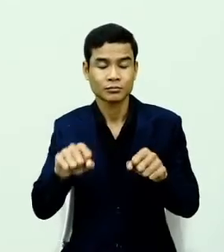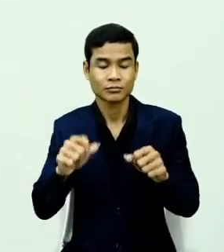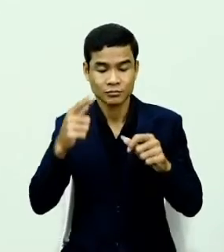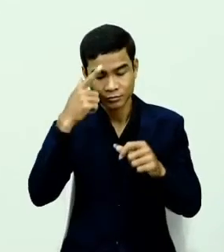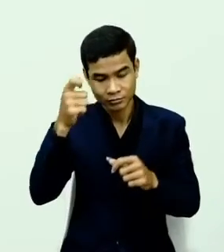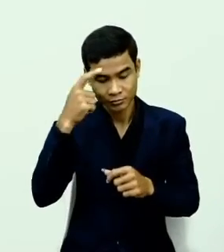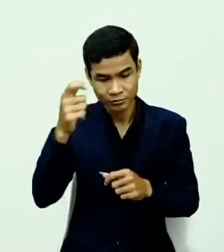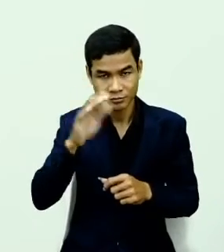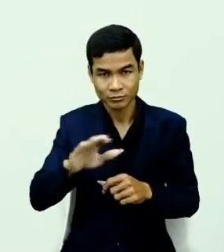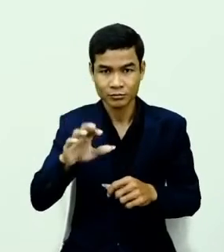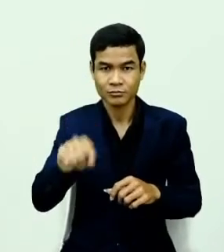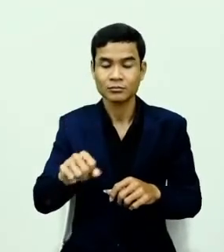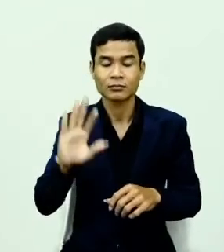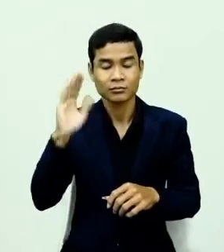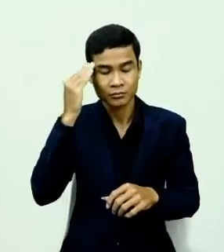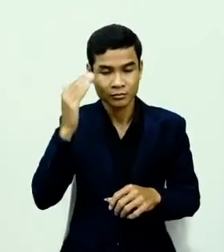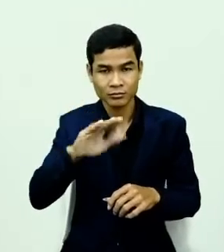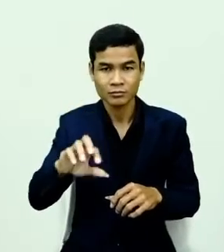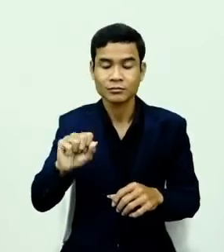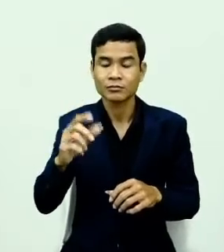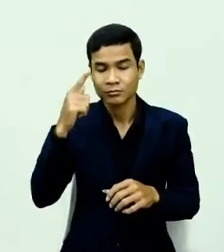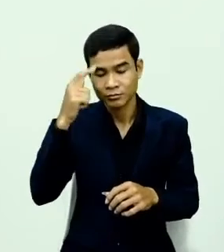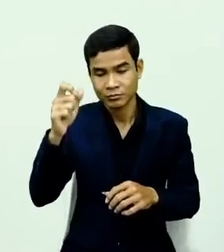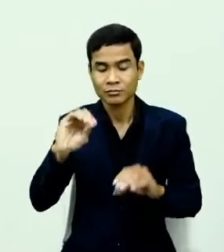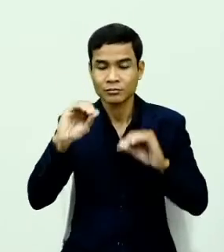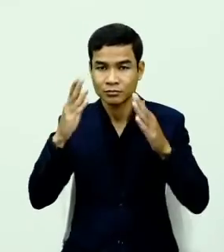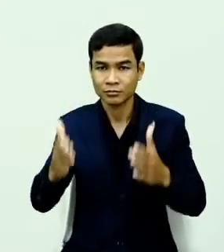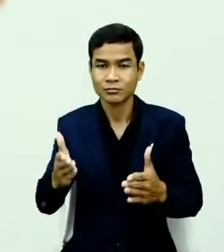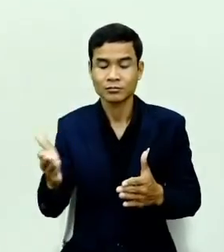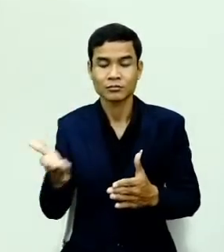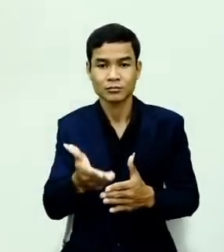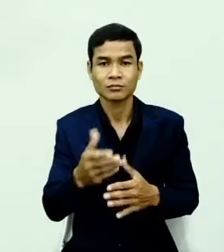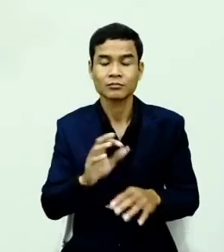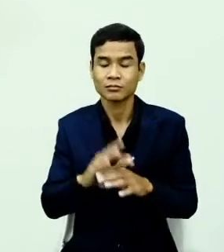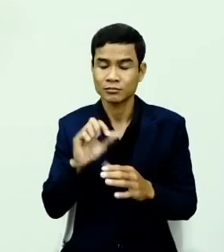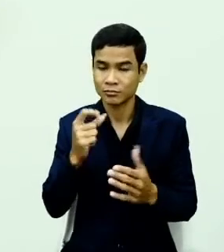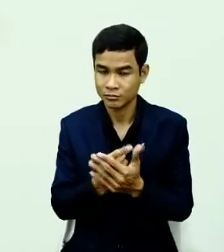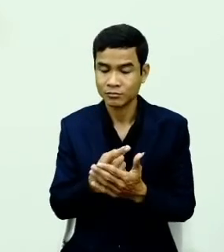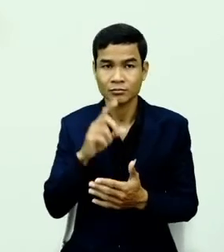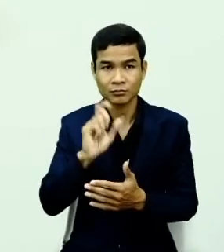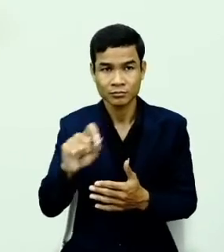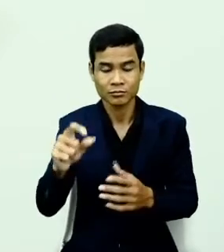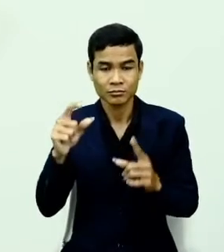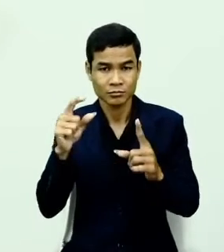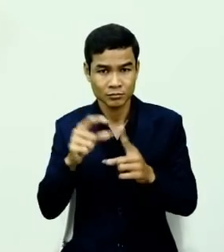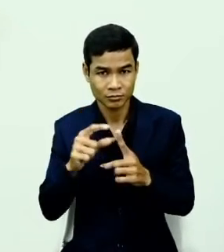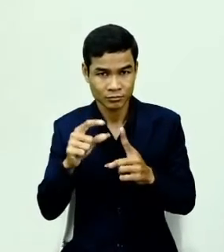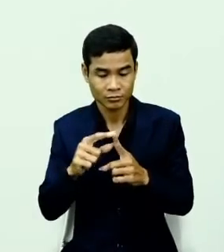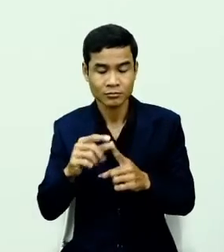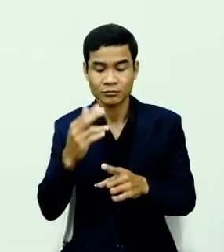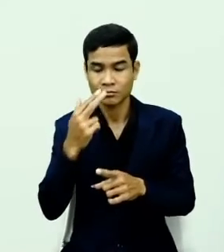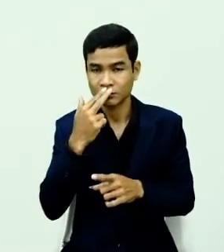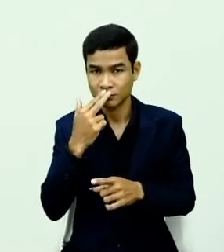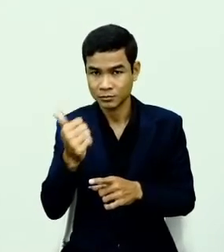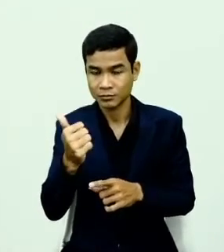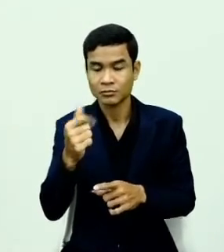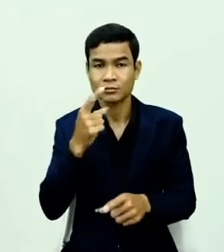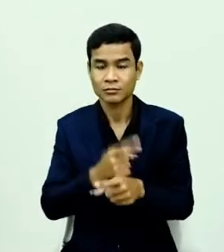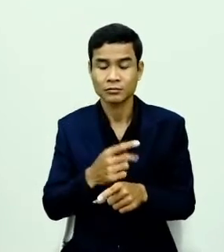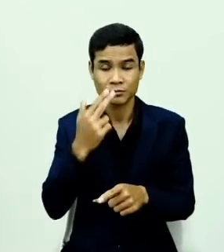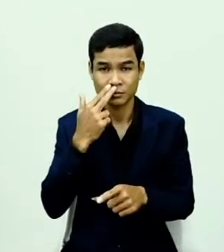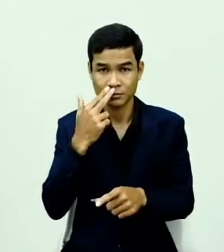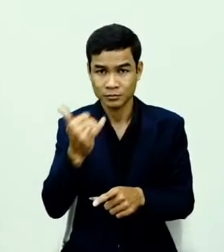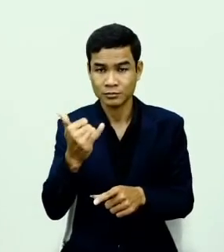ពូកែពូកែមែនតើសង្ឃឹមថាកូនដែលឆ្លាតឆ្លាតរបស់អ្នកគ្រូប្រកាសជាបានចូលរួមសរសេរនៅពាក្យញុះបានត្រឹមត្រូវតែបើសិនម